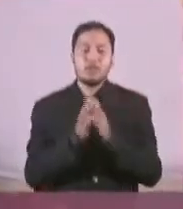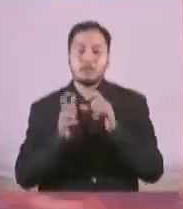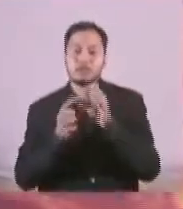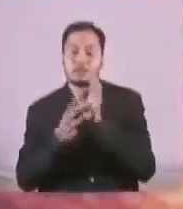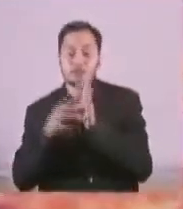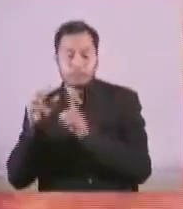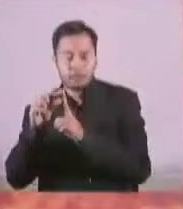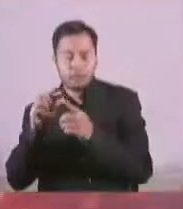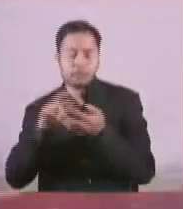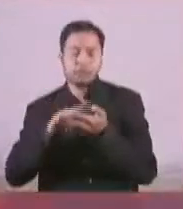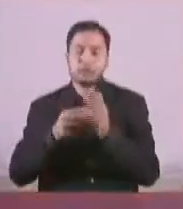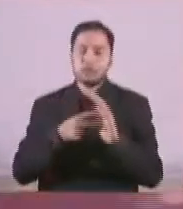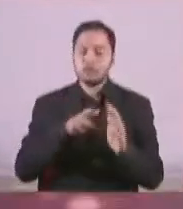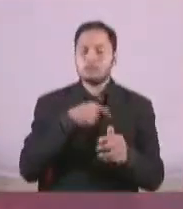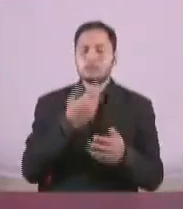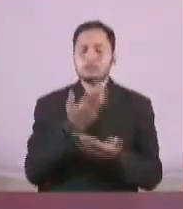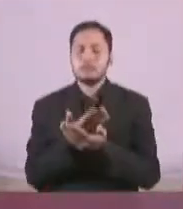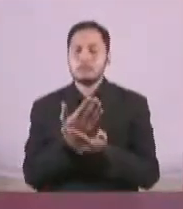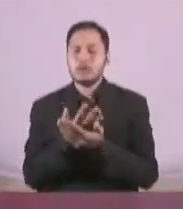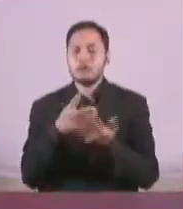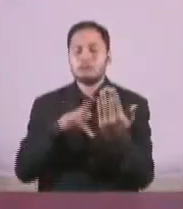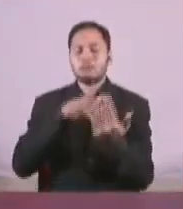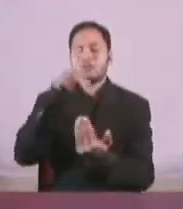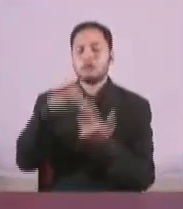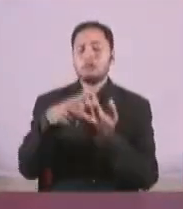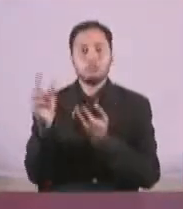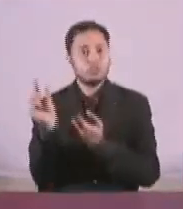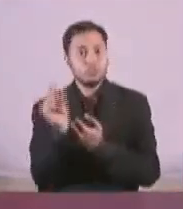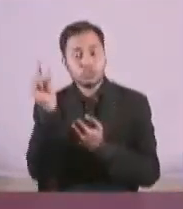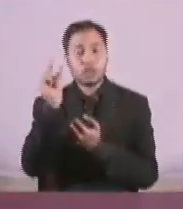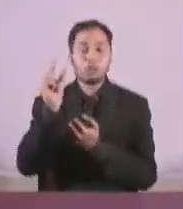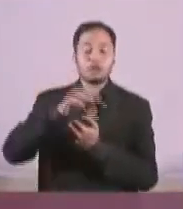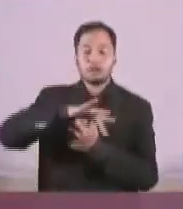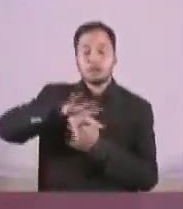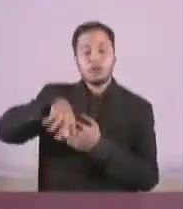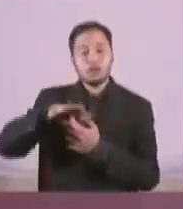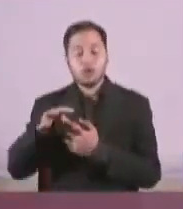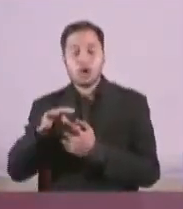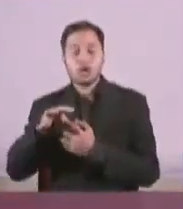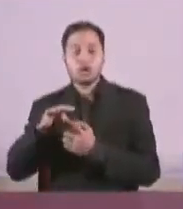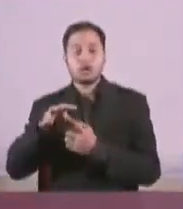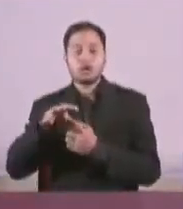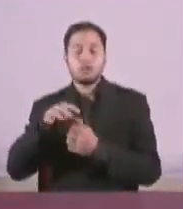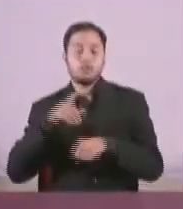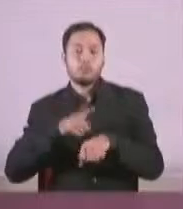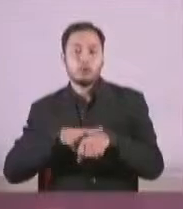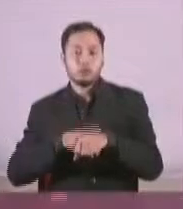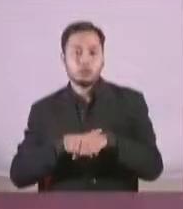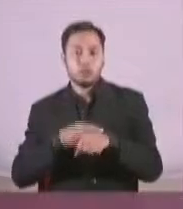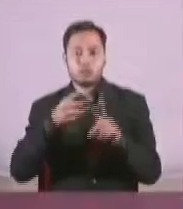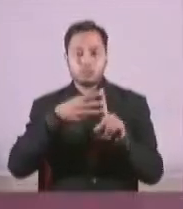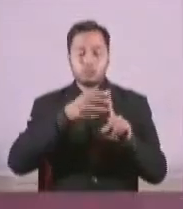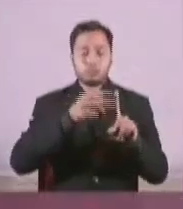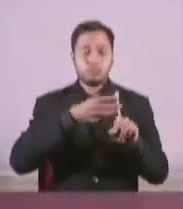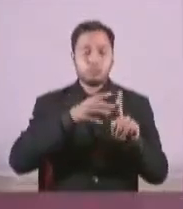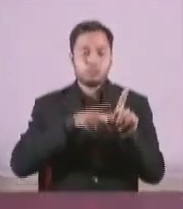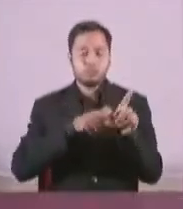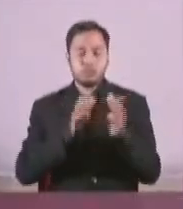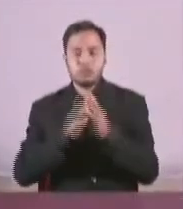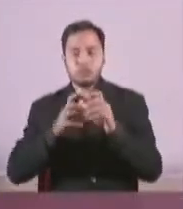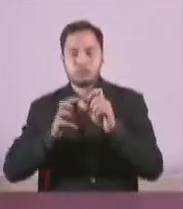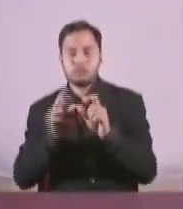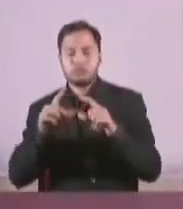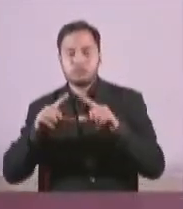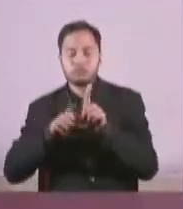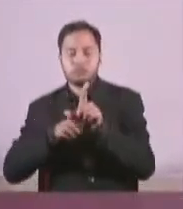utama yang akan dilaksanakan ketika Pak Bobby dan juga Pak Surya menjadi gubernur Sumatera Utara untuk